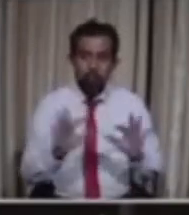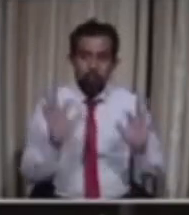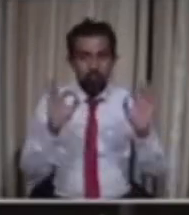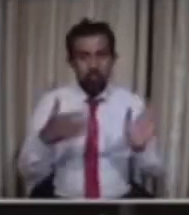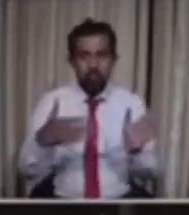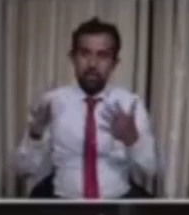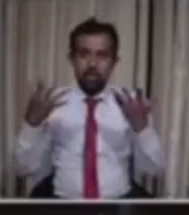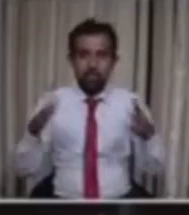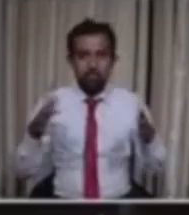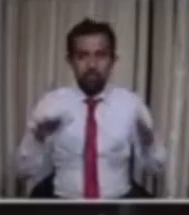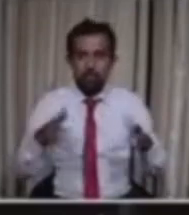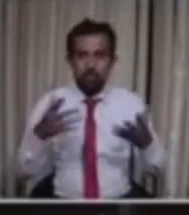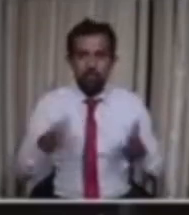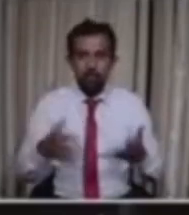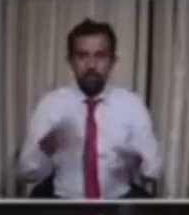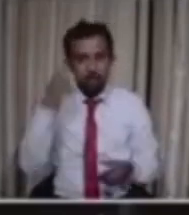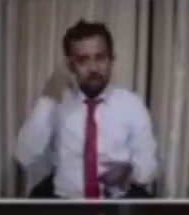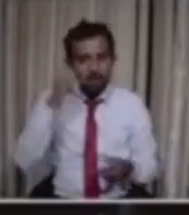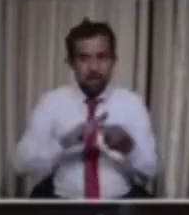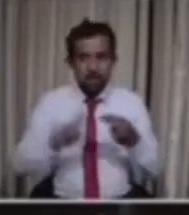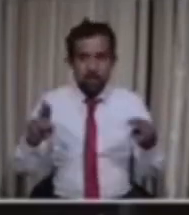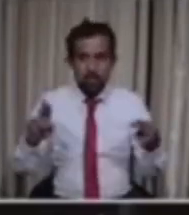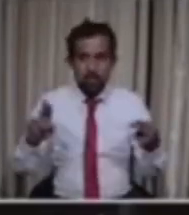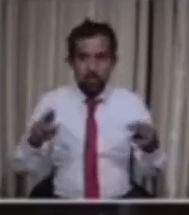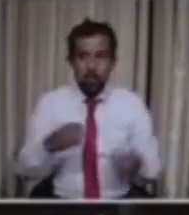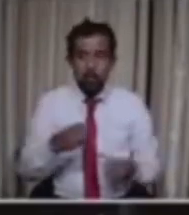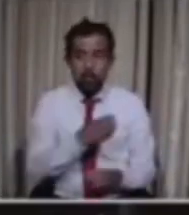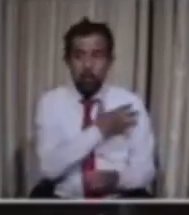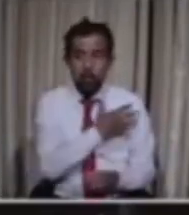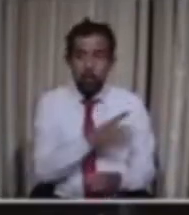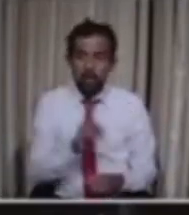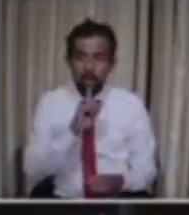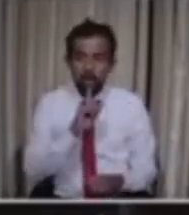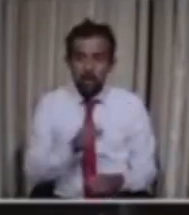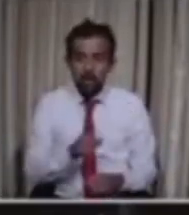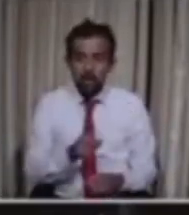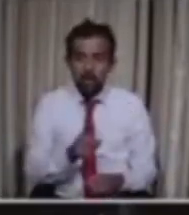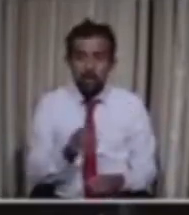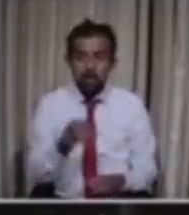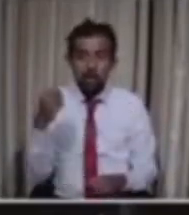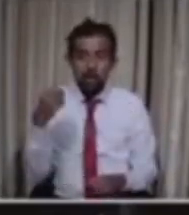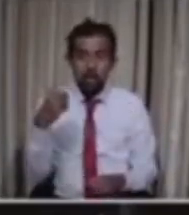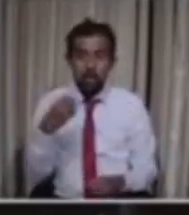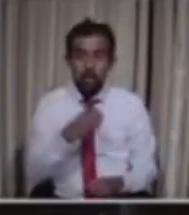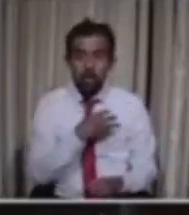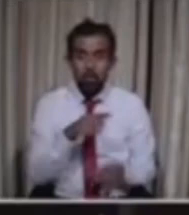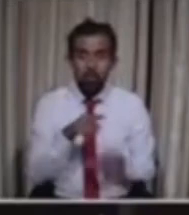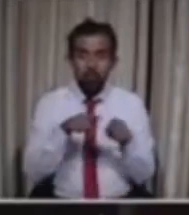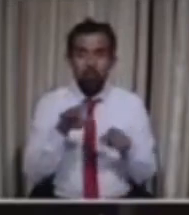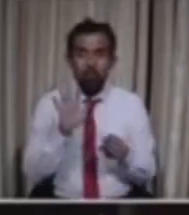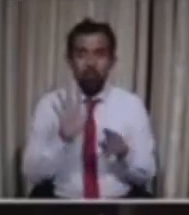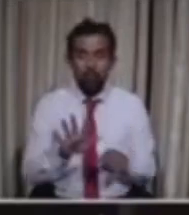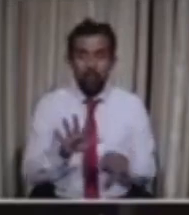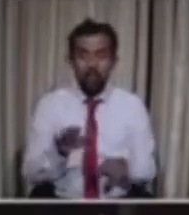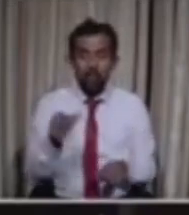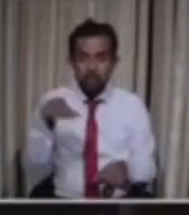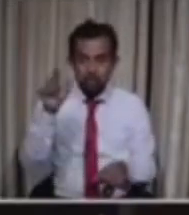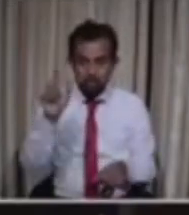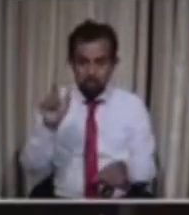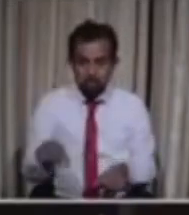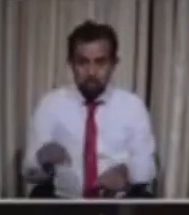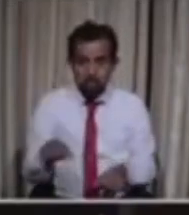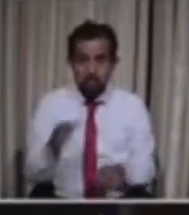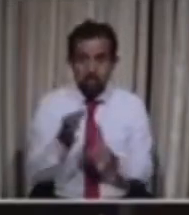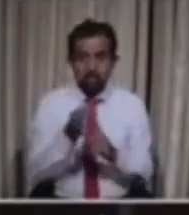கொள்ள முடியாதவர்களாக இருக்கிறீர்களா? கோட்டா என்பவர் ஒரு குறியீடு, அதாவது வந்து அந்த பேரின் அவருக்குத்தான் ஜனாதிபதி தேர்தலிலே அங்கீகாரம்